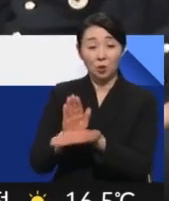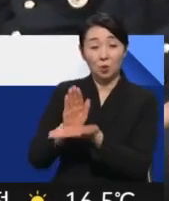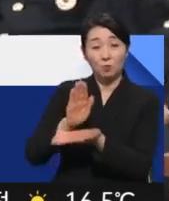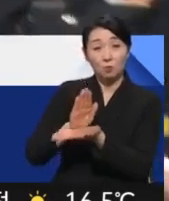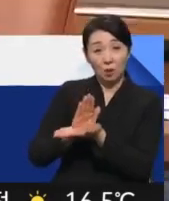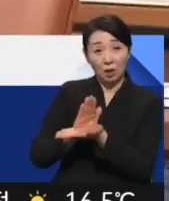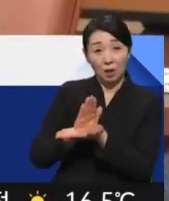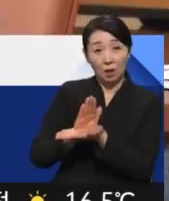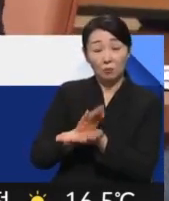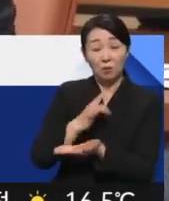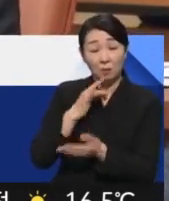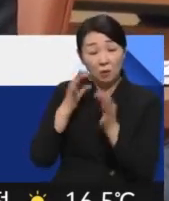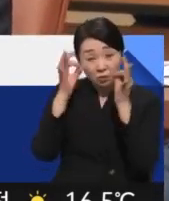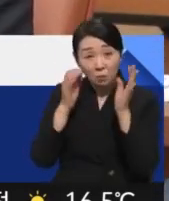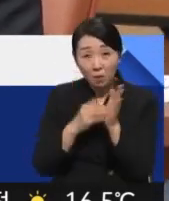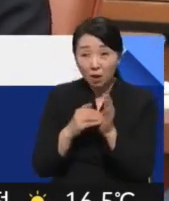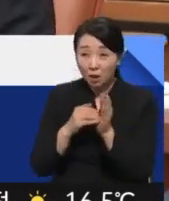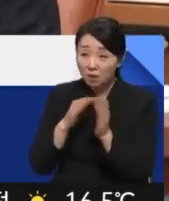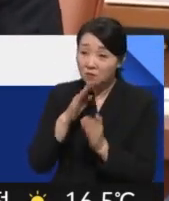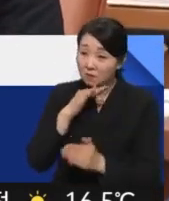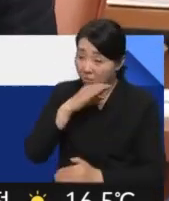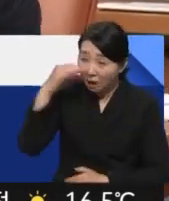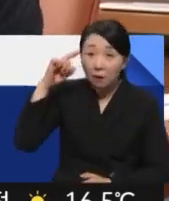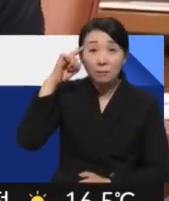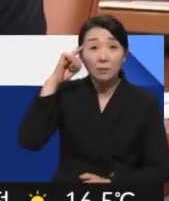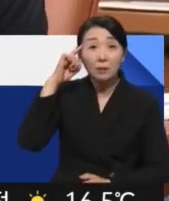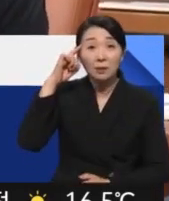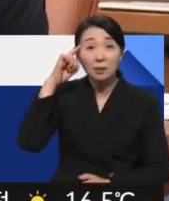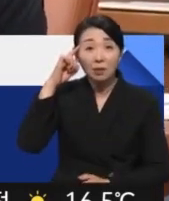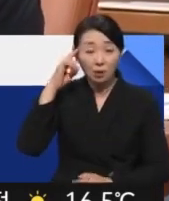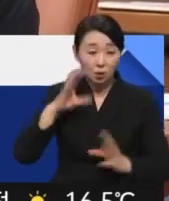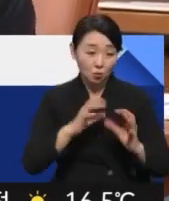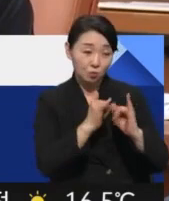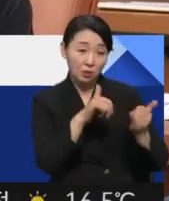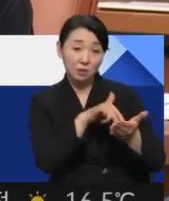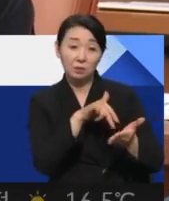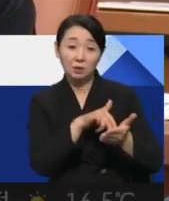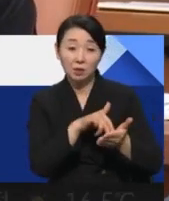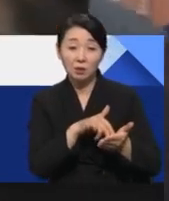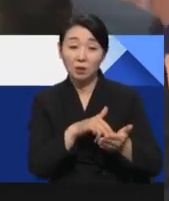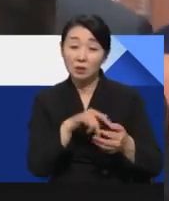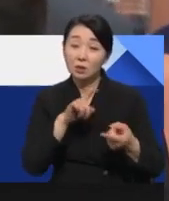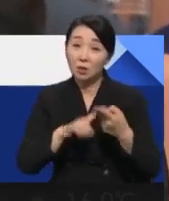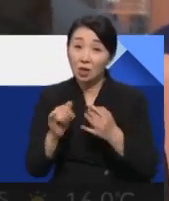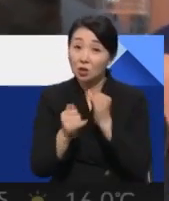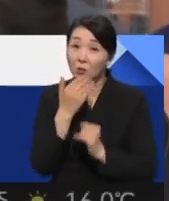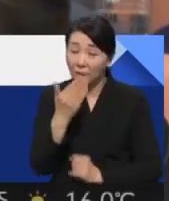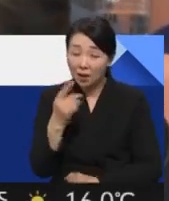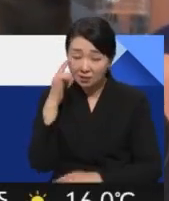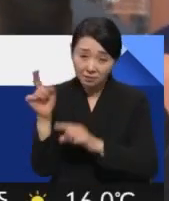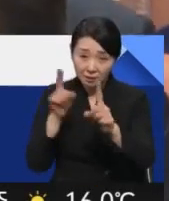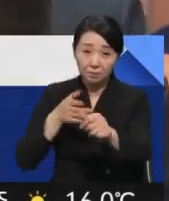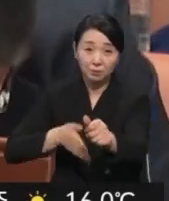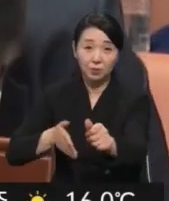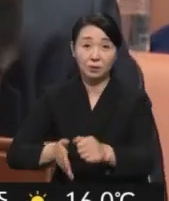다한 것이고 제정신입니까 지금? 국민들 눈높이에서 이런 인터뷰 할 수 있는 거예요? 정신 차리세요!